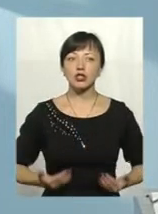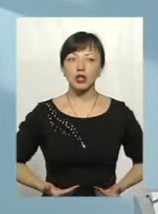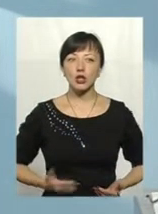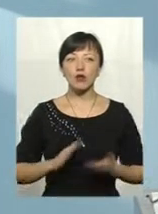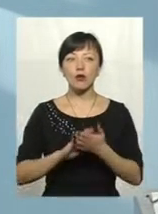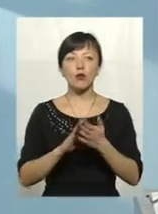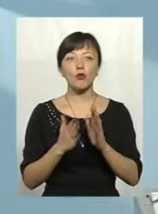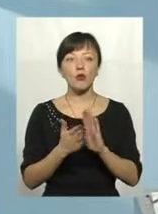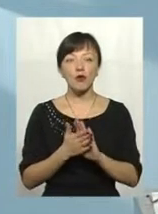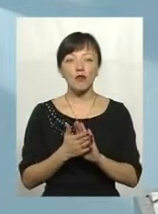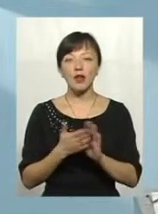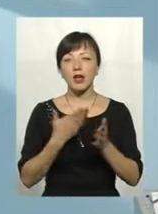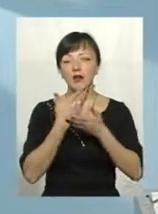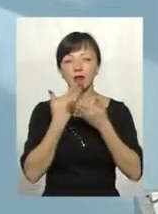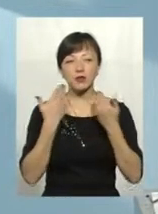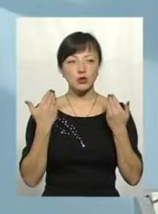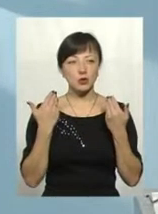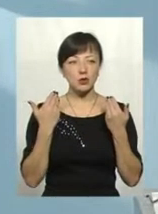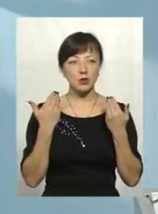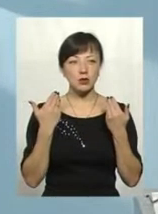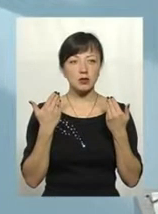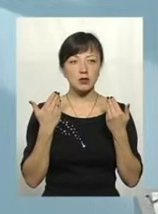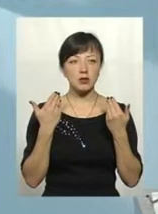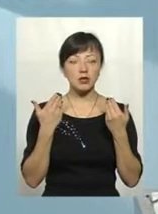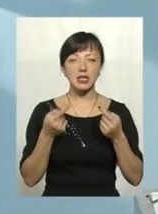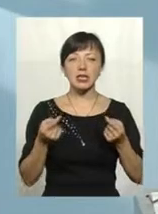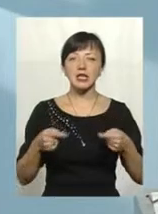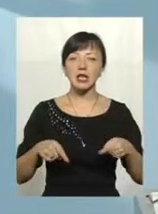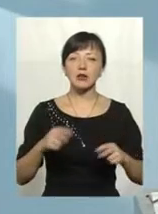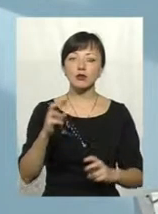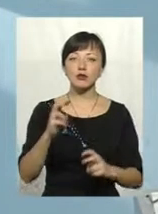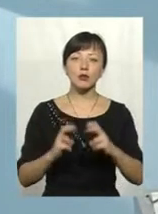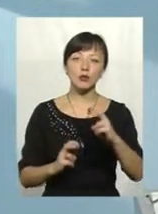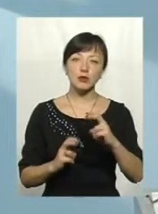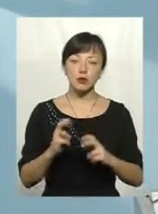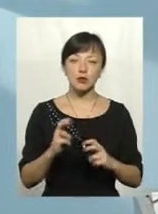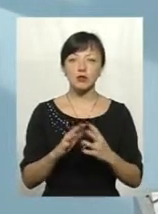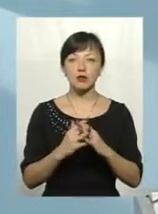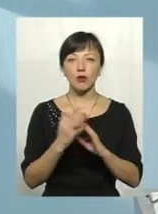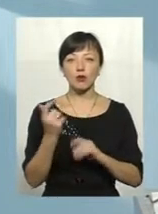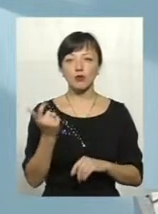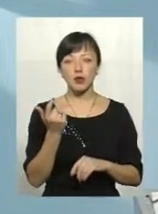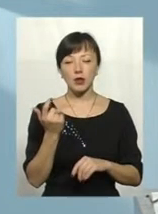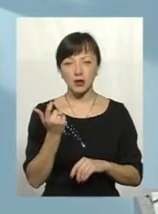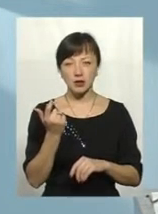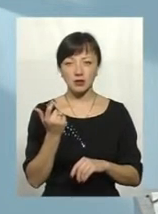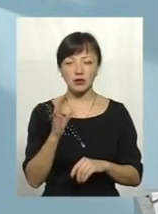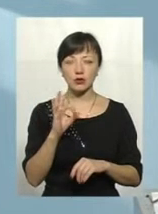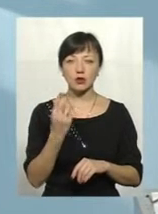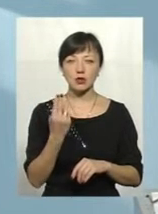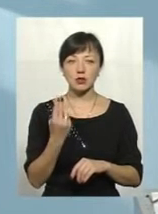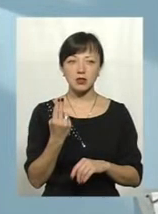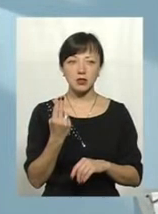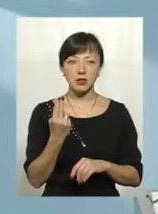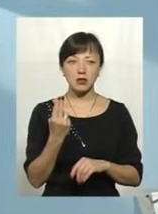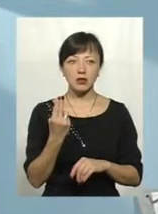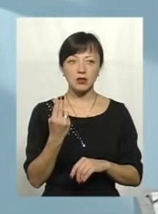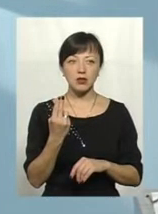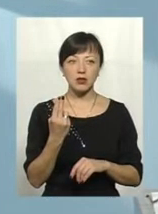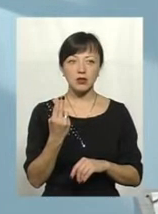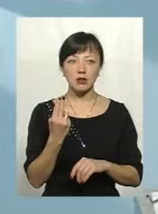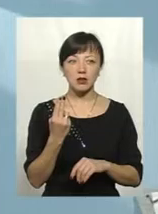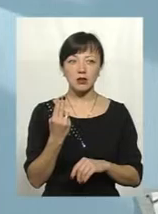умови, відсутність занепад промисловості, сільського господарства, велика кількість